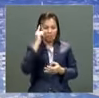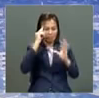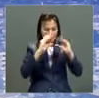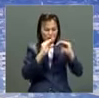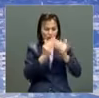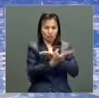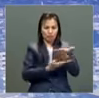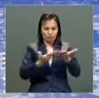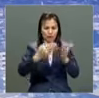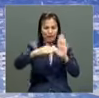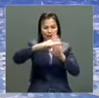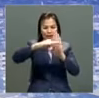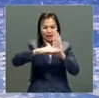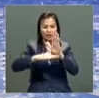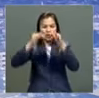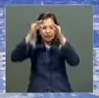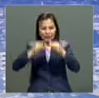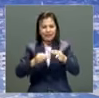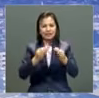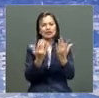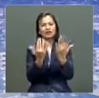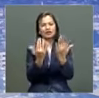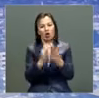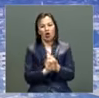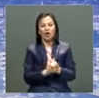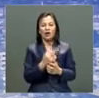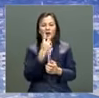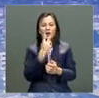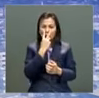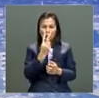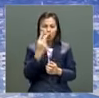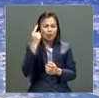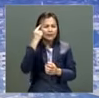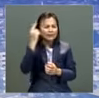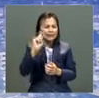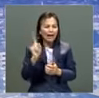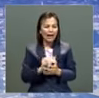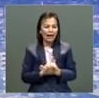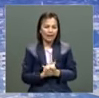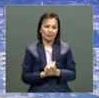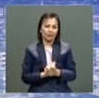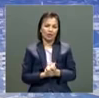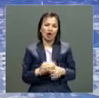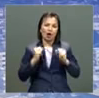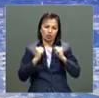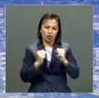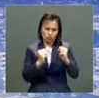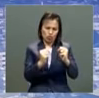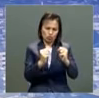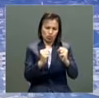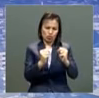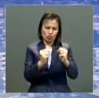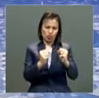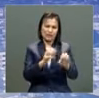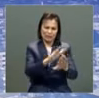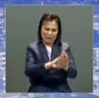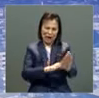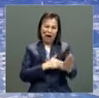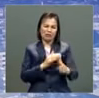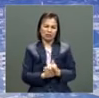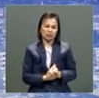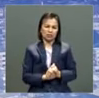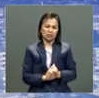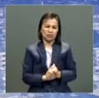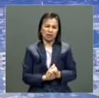ดี๋ยวคงจะมีกระบวนการที่จะมาตัดสินแต่เชื่อได้เลยครับว่าเรายังต้องสู้กับมันตรงนี้ไปอีกพอสมควรเพราะ